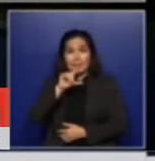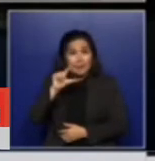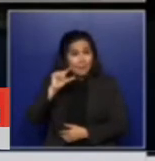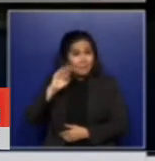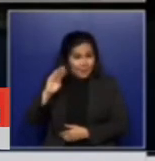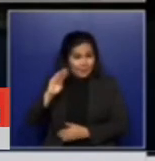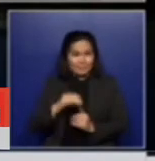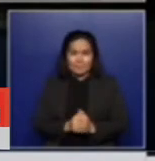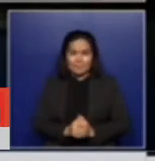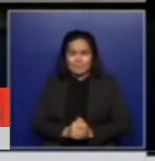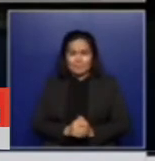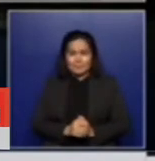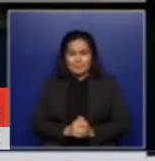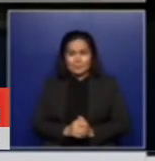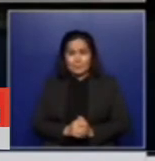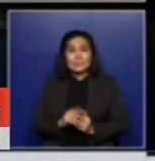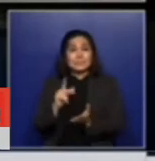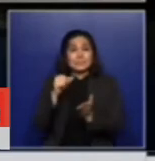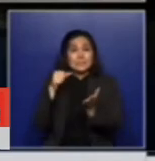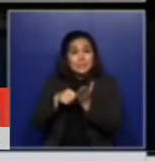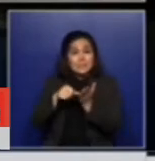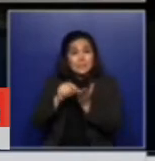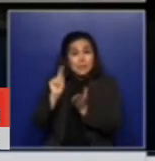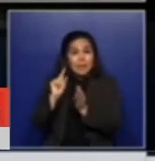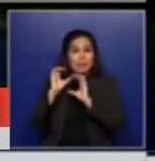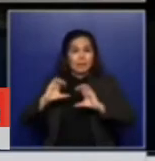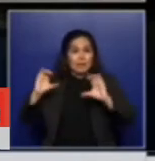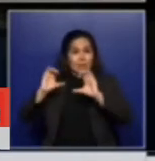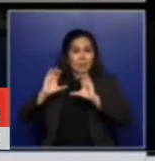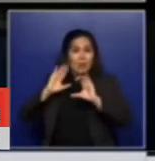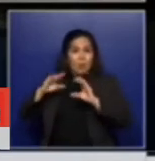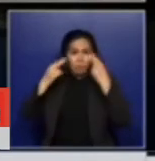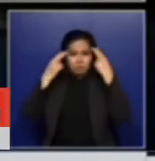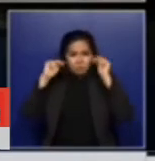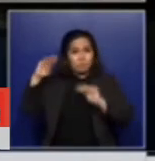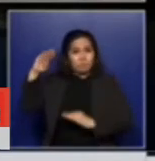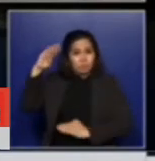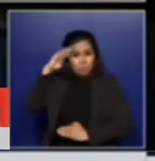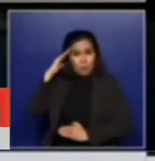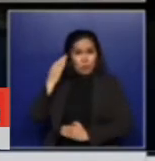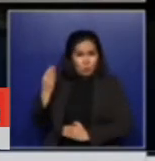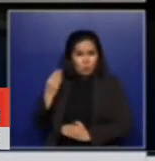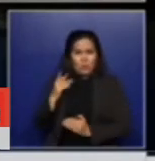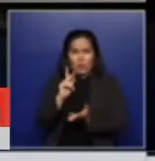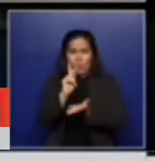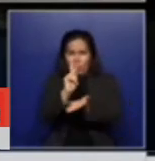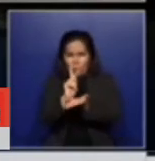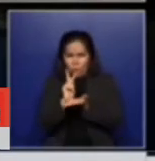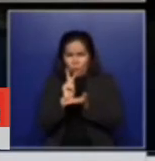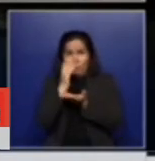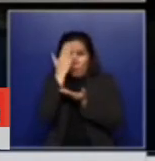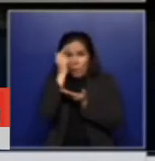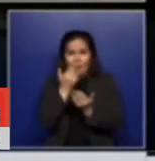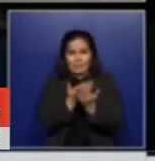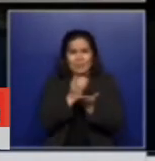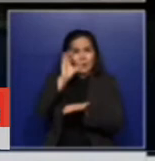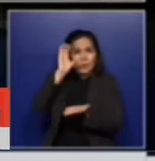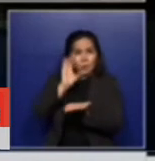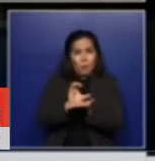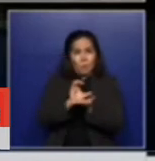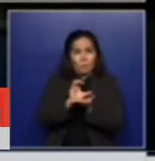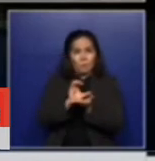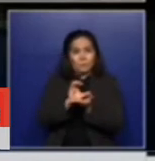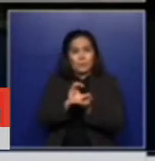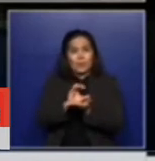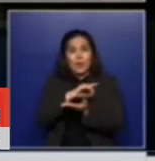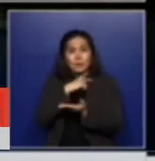เป็นการก่อหนี้โดยรัฐบาลพลเอกประยุทธ์เพื่อชดเชยการขาดดุลงบประมาณตั้งแต่ปี